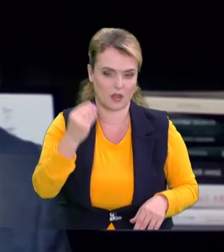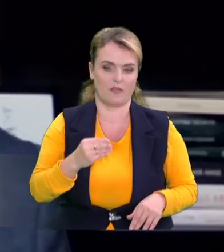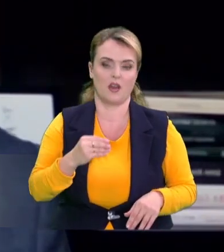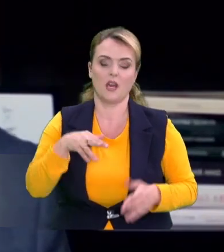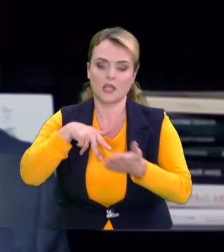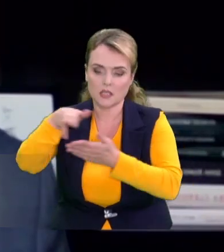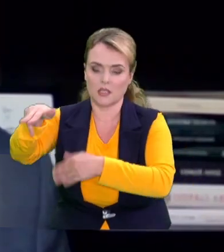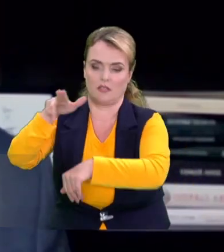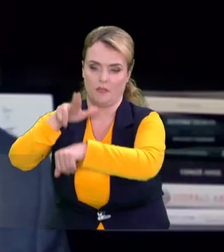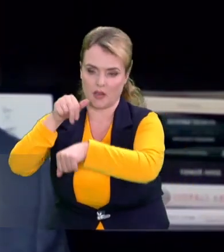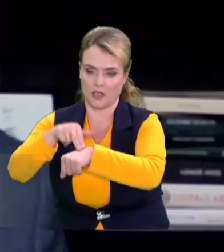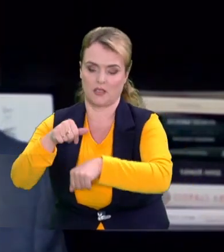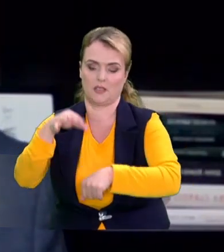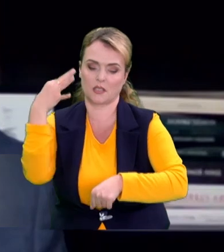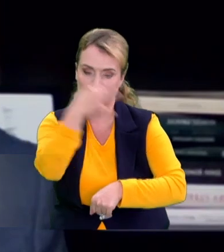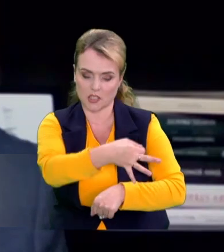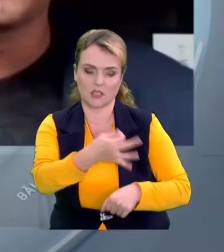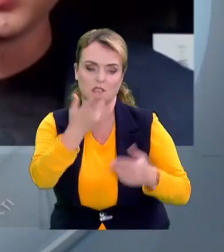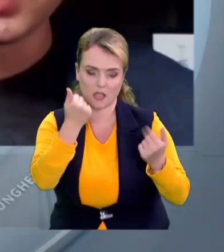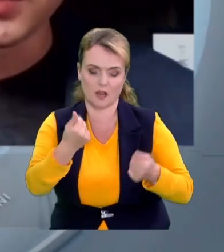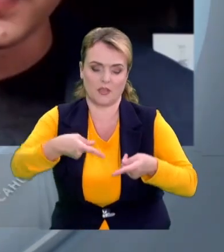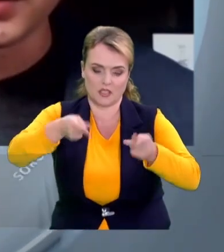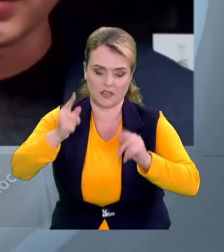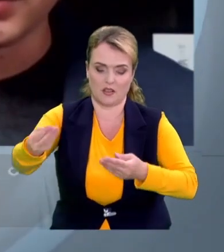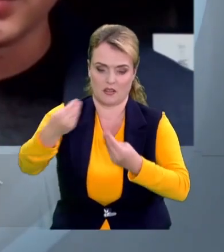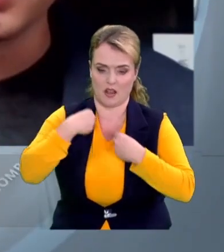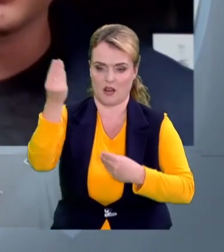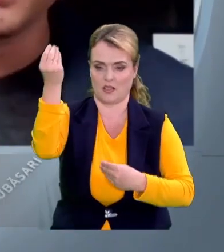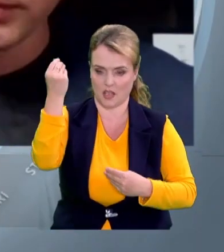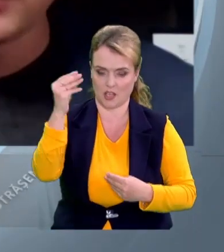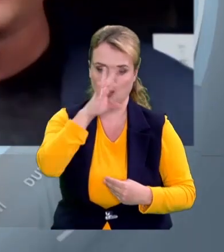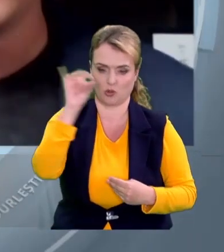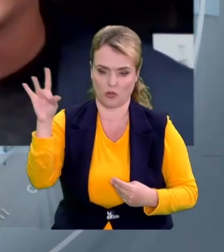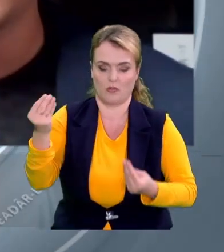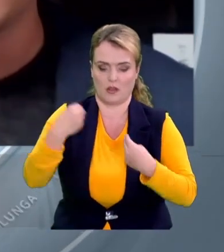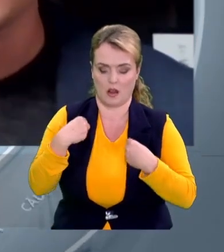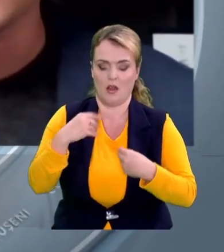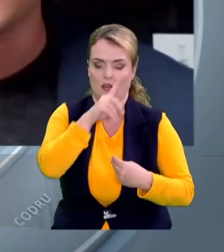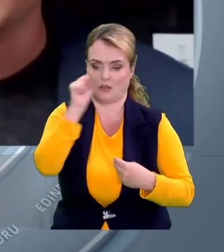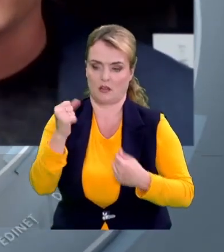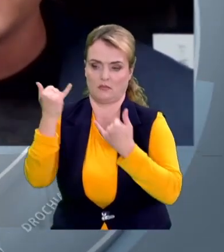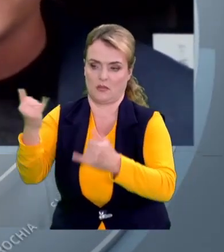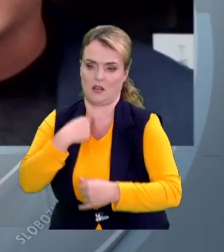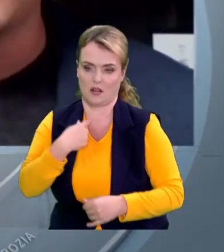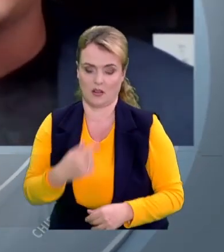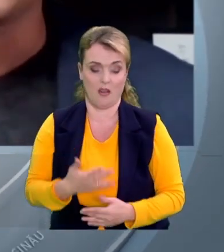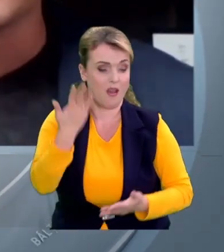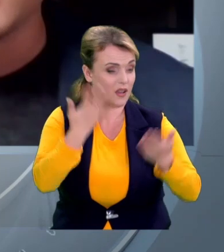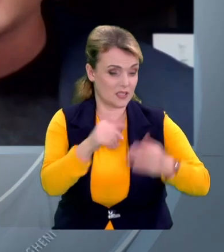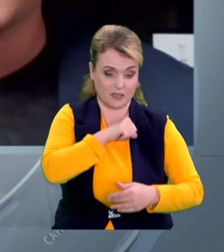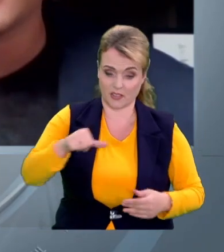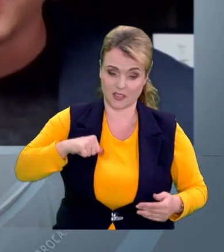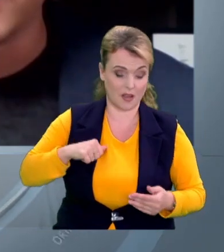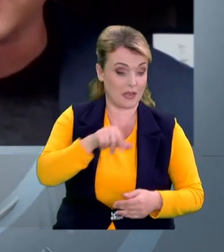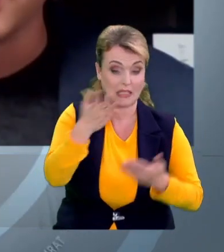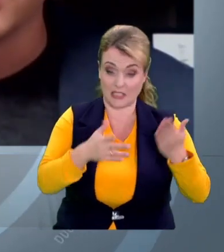comparați de gruparea Șor. Dacă nu depuneți astfel de cauze la poliție,